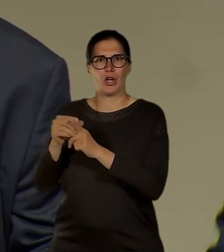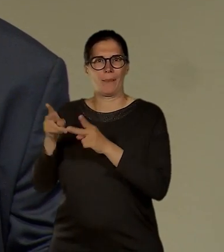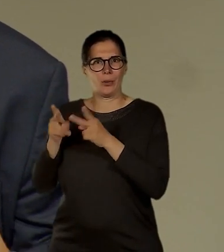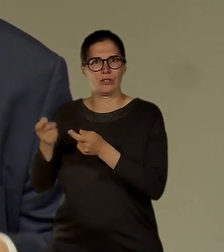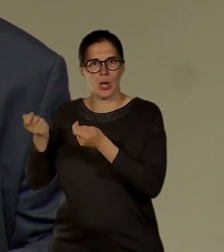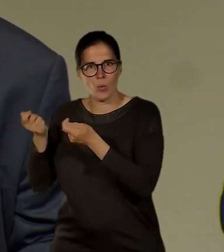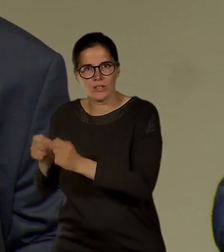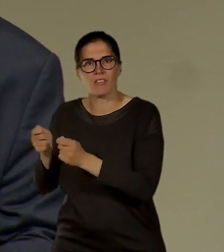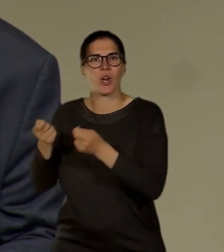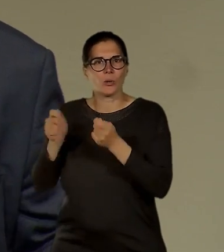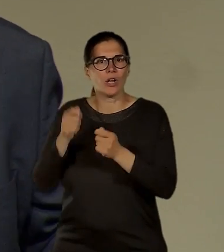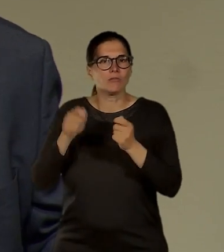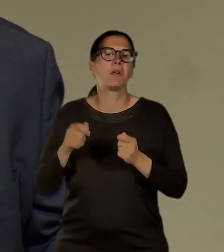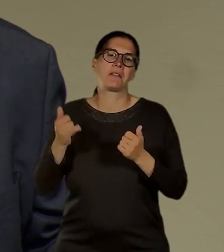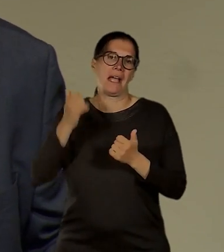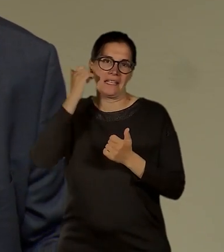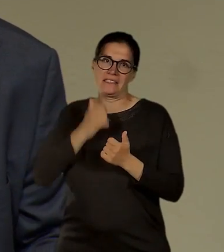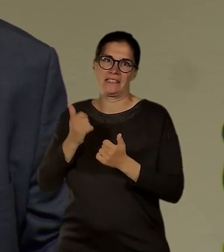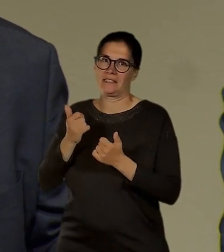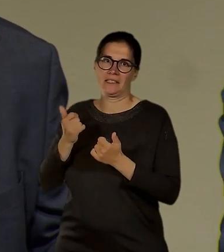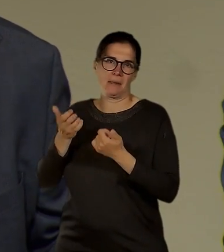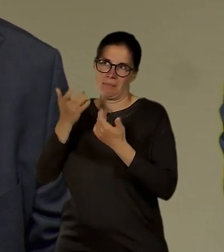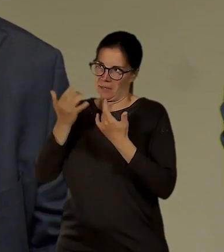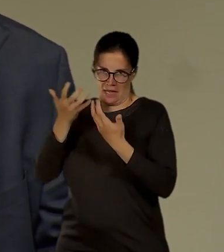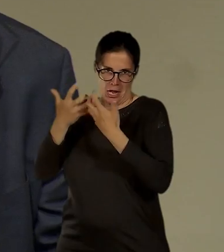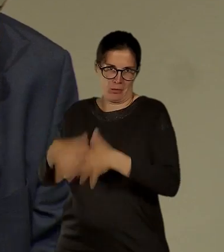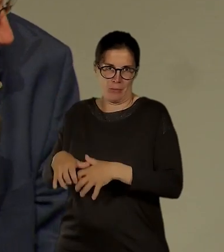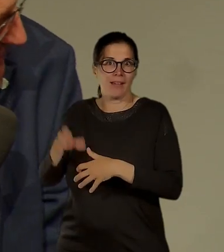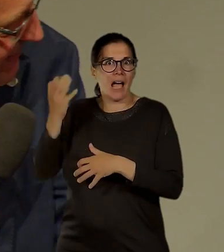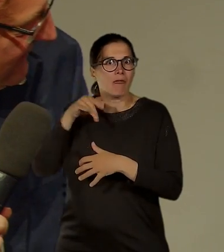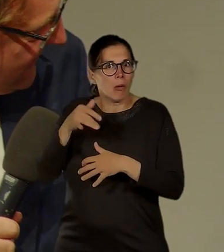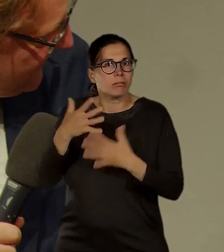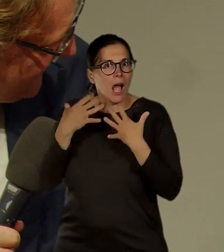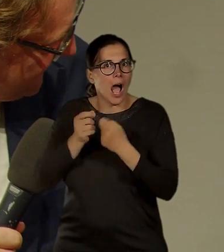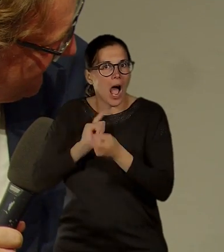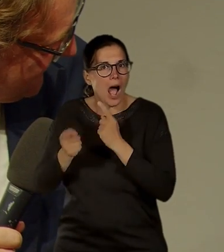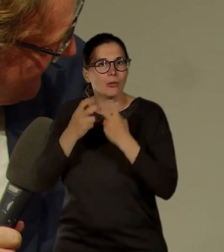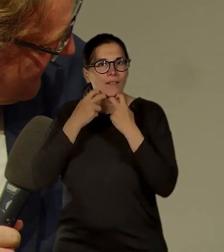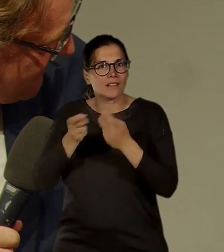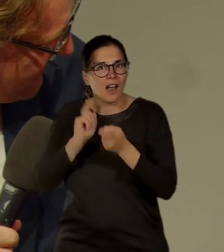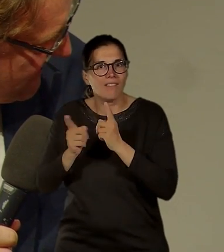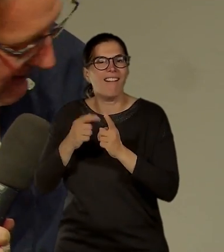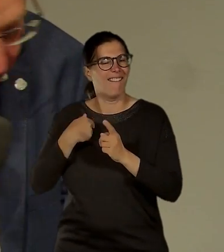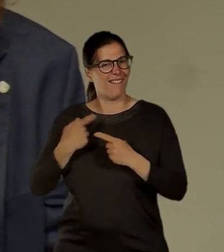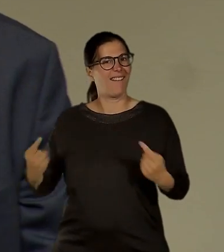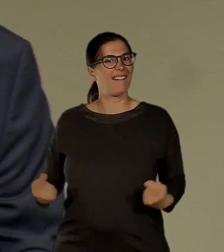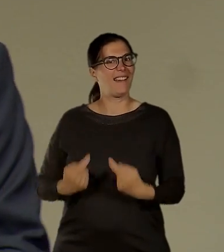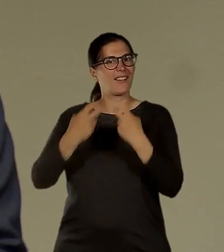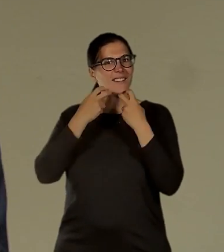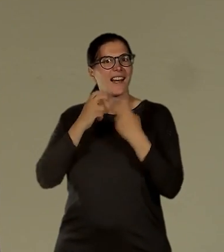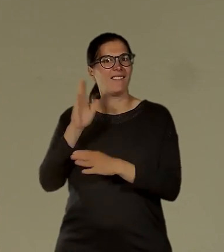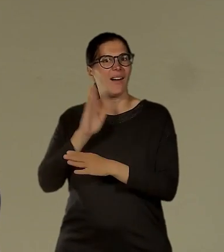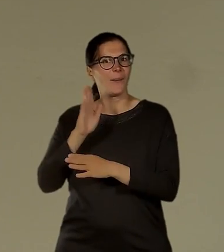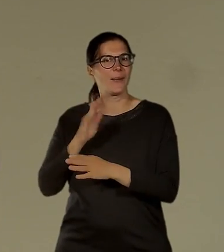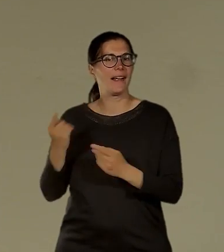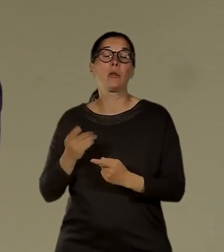berou jako samozřejmost. Tam prostě jezdilo spoustu aut, spoustu tramvají. Ty tramvaje mě mrzí, že tam zmizely. Jo. A